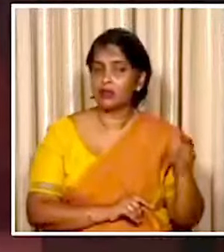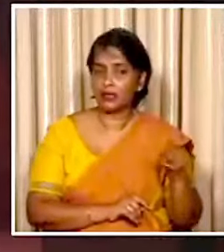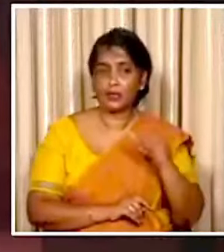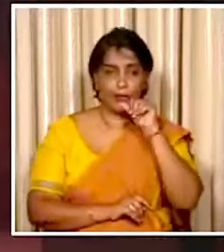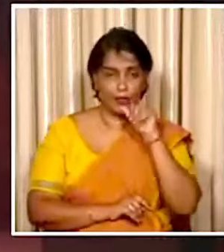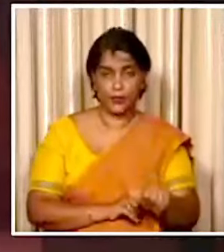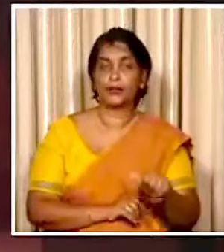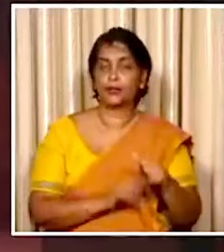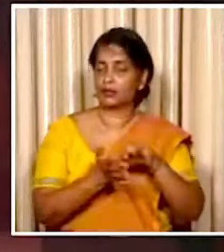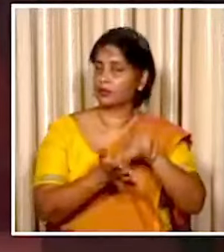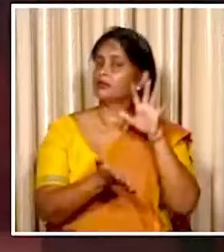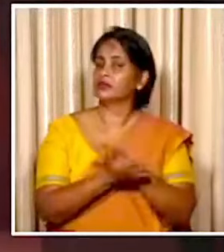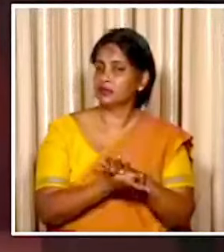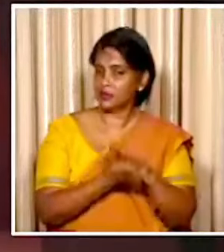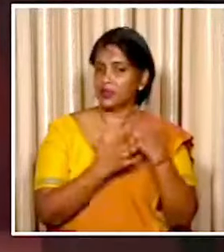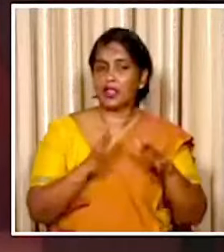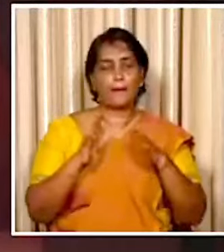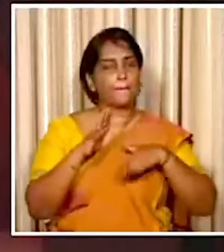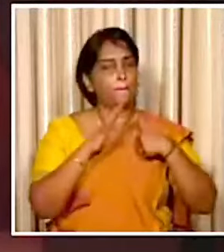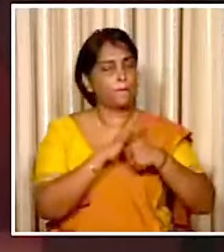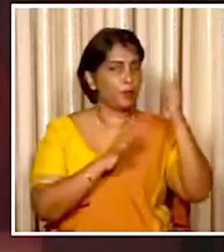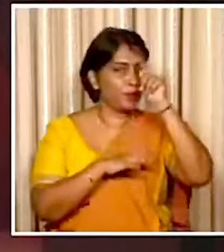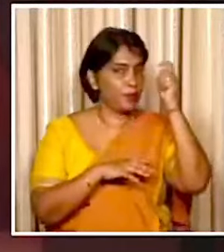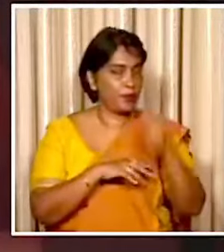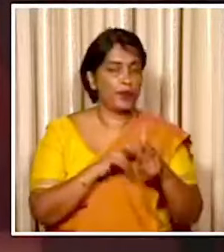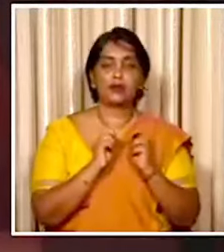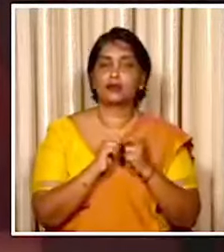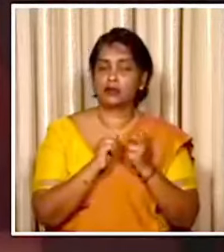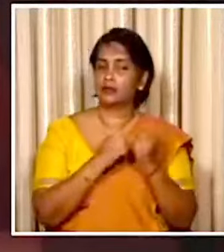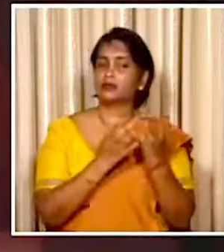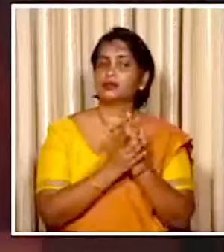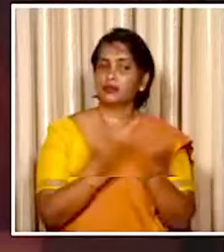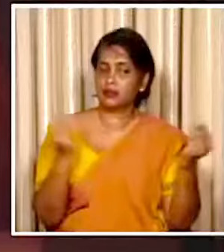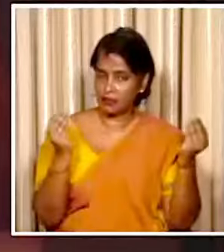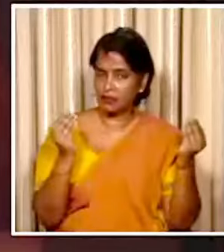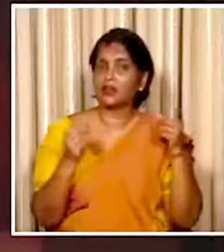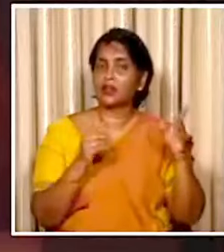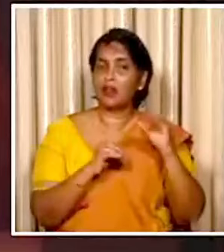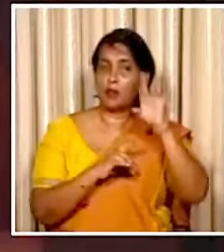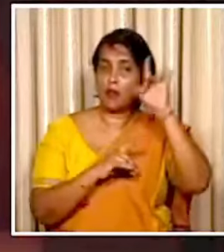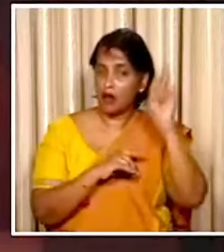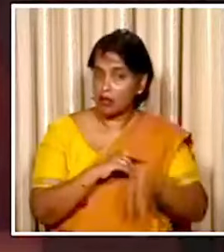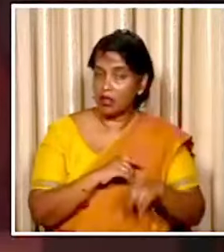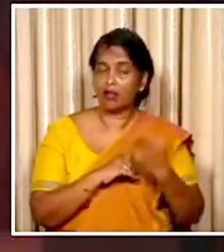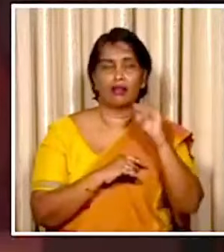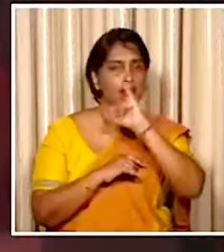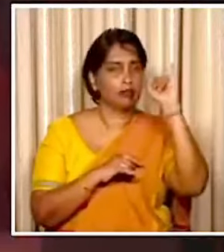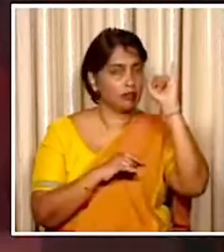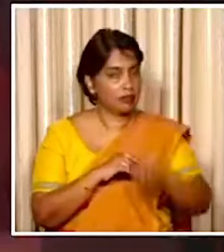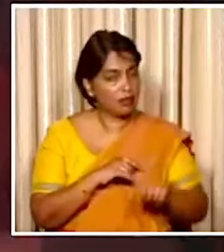නිශ්චිත තීන්දු අරගෙන විදුහල්පති වැටුප් විෂමතාවය තුරන් කරන්නට ඒ 15,000-16,000